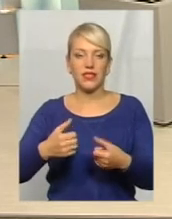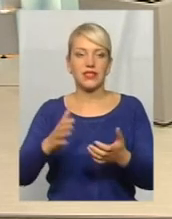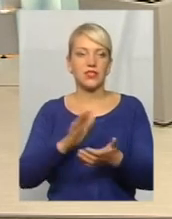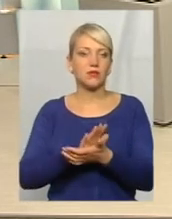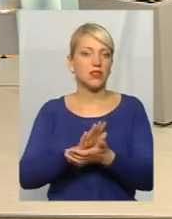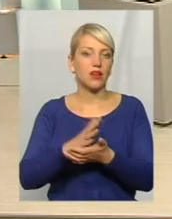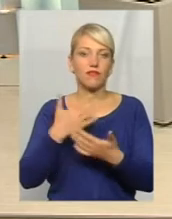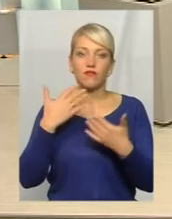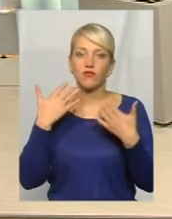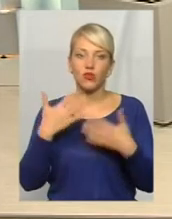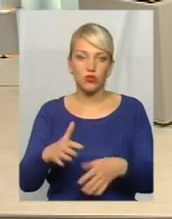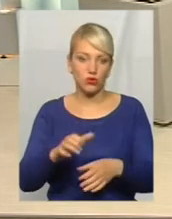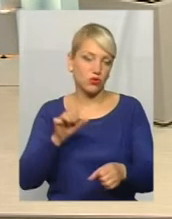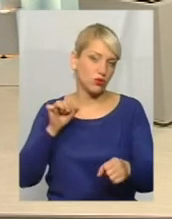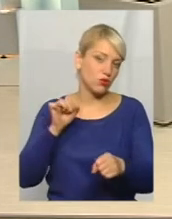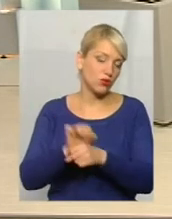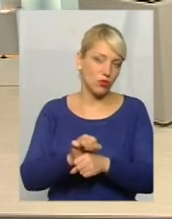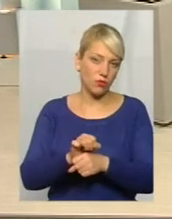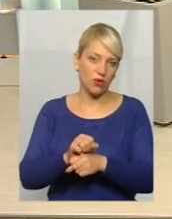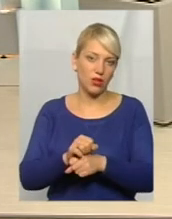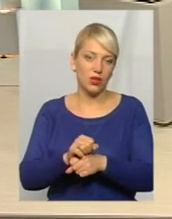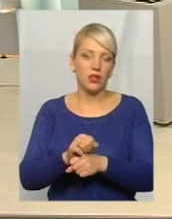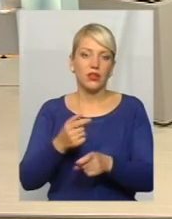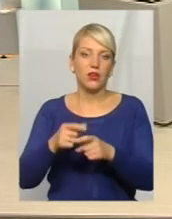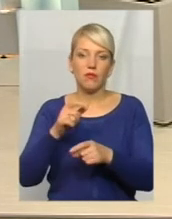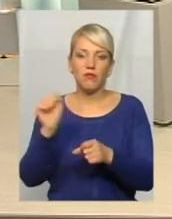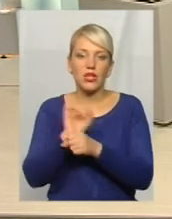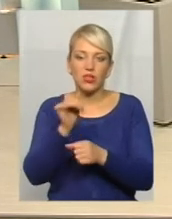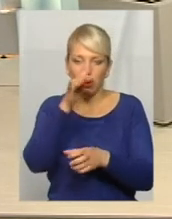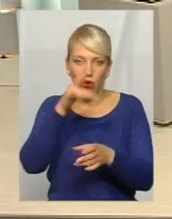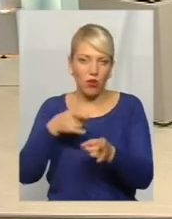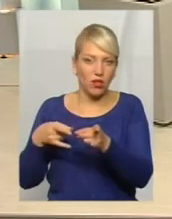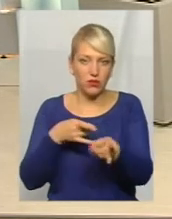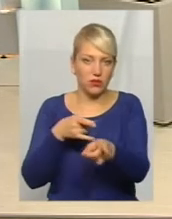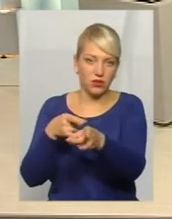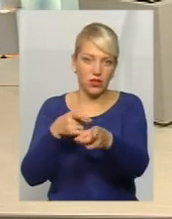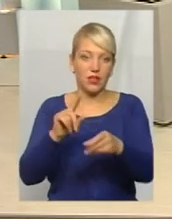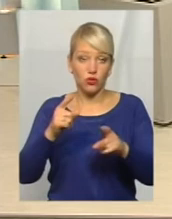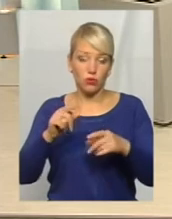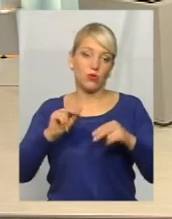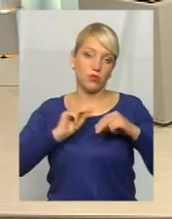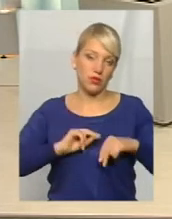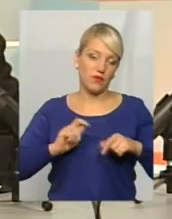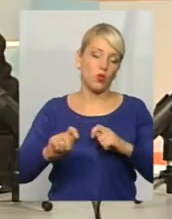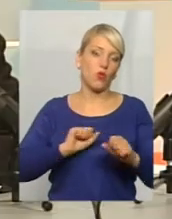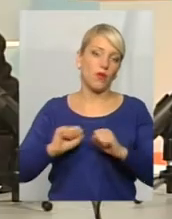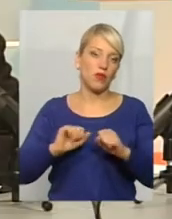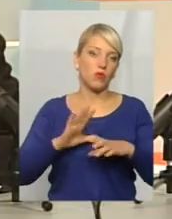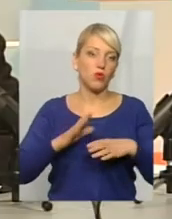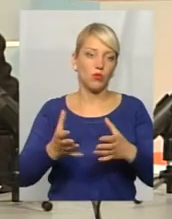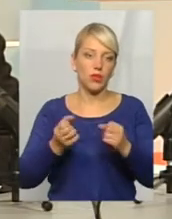був колапс на Кам'янецькій просто, особливо взимку. Тому працівниками управління було прийнято